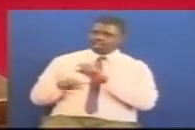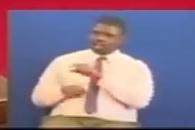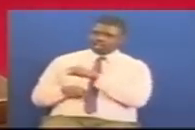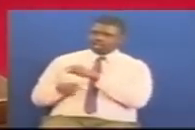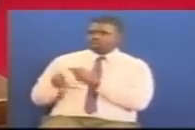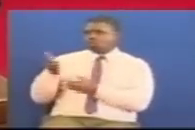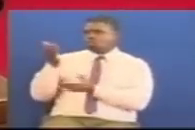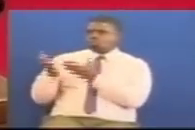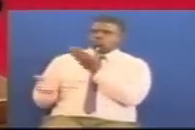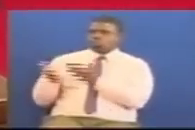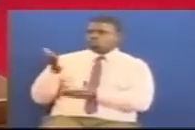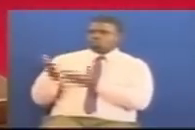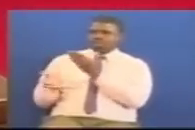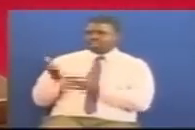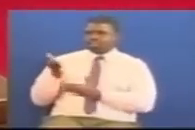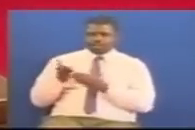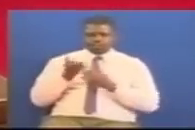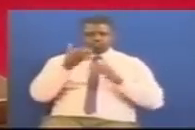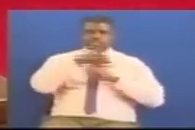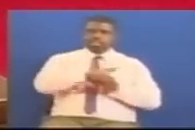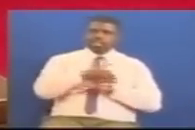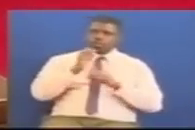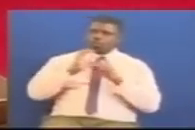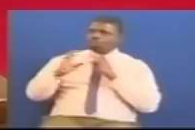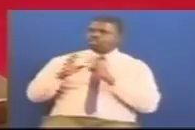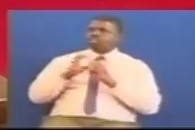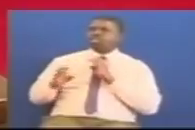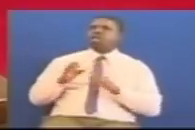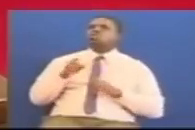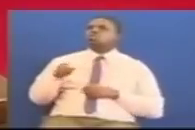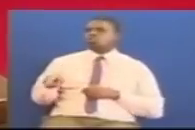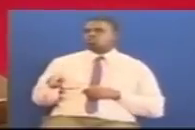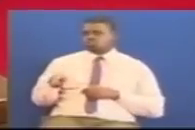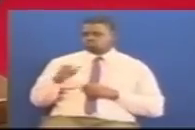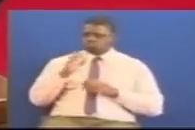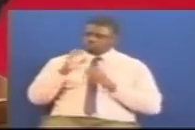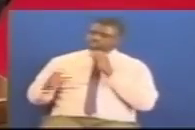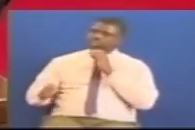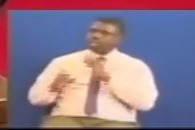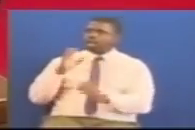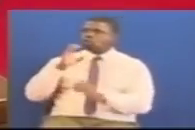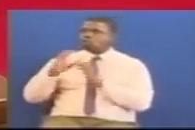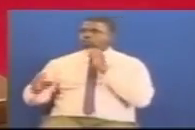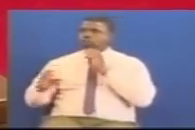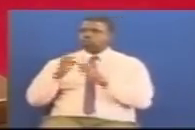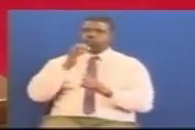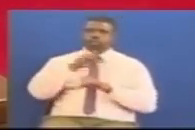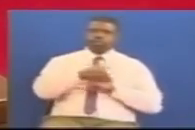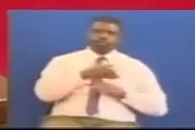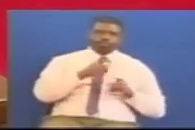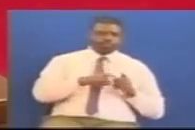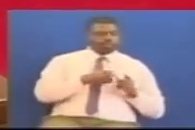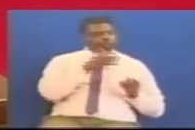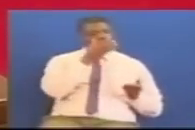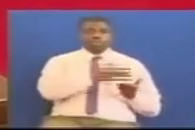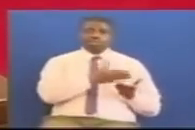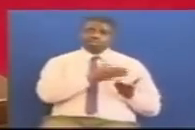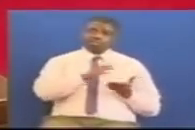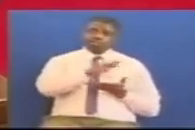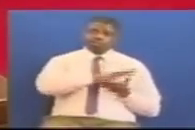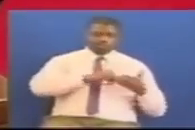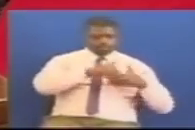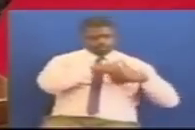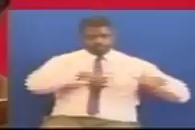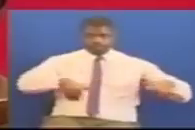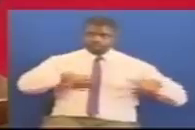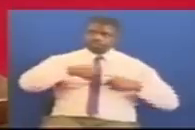kutathmini na kuzungumzia kuhusu swala la muingiliano wa mawasiliano. Nimhakikishie Mheshimiwa mbunge na waheshimiwa wabunge wote wanaokaa maeneo ya mipakani